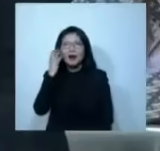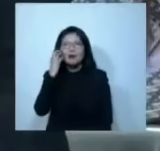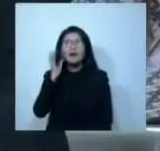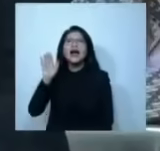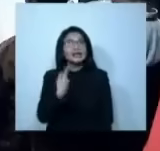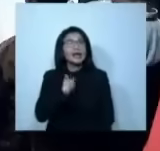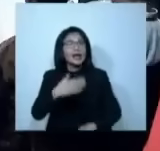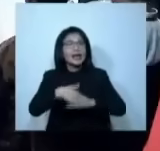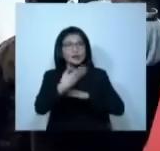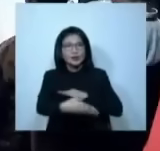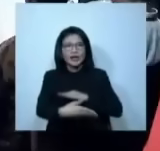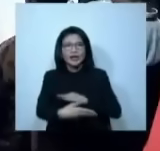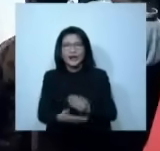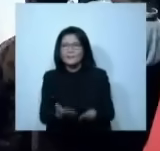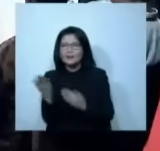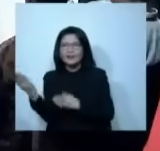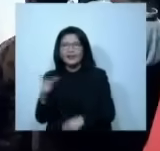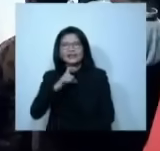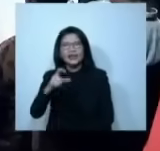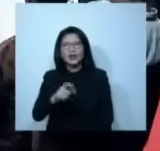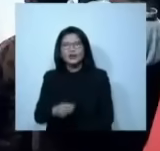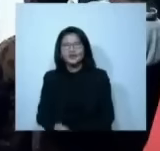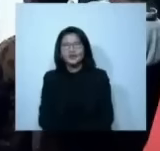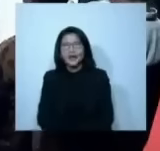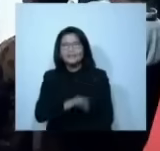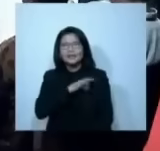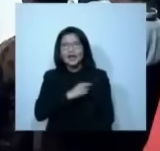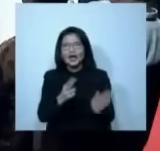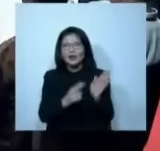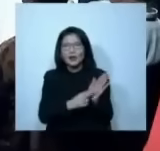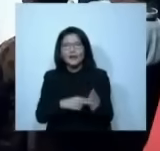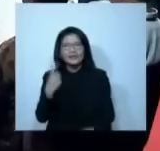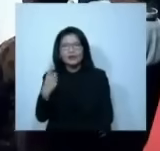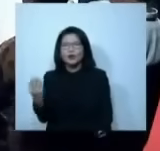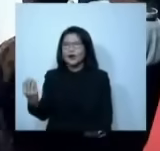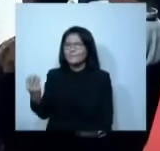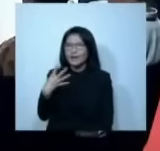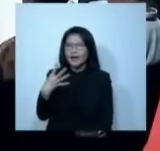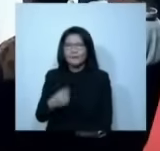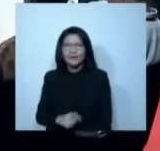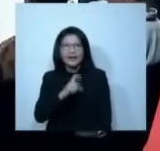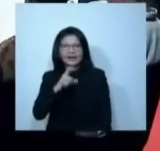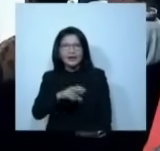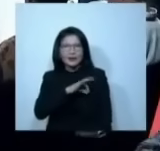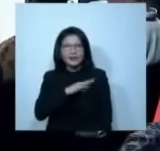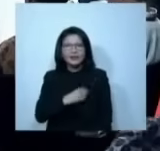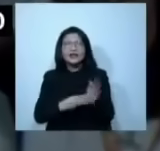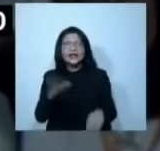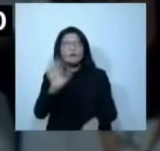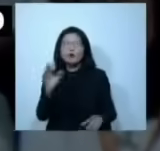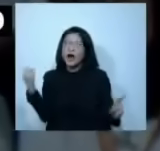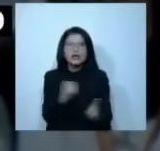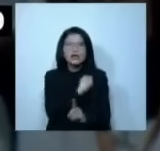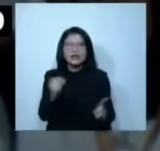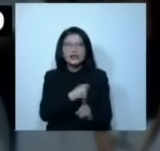eh model elaborasi itu menempatkan mereka yang berpendirian ke neraka katut ke surga